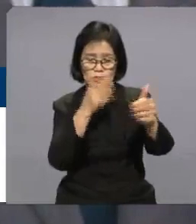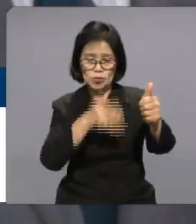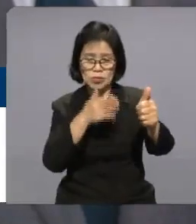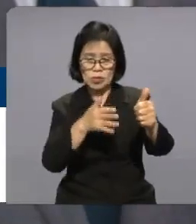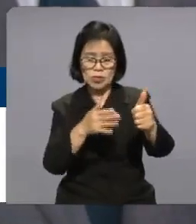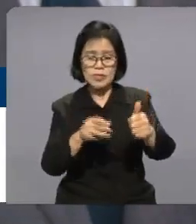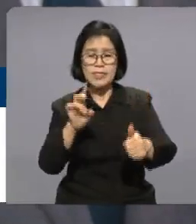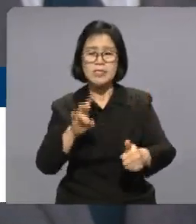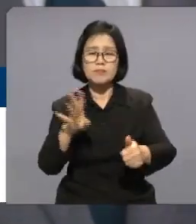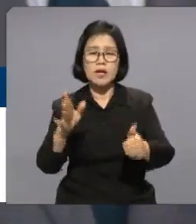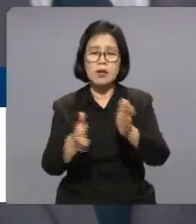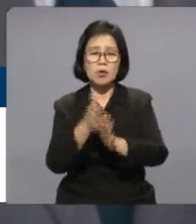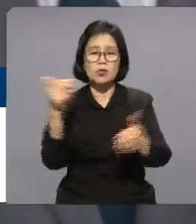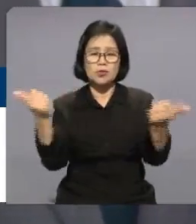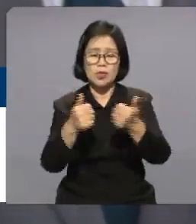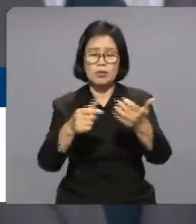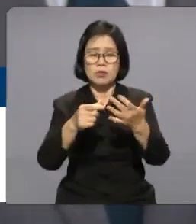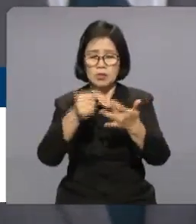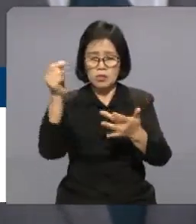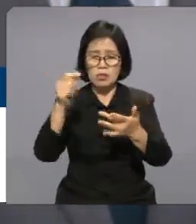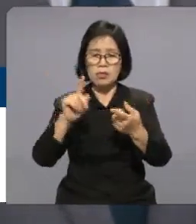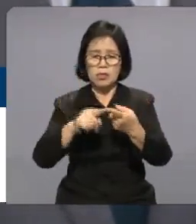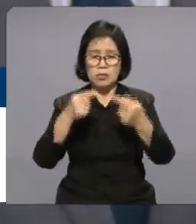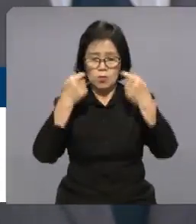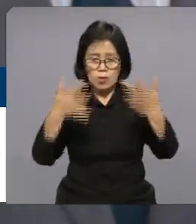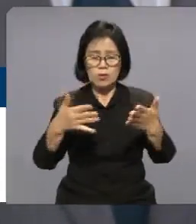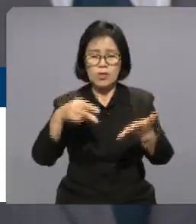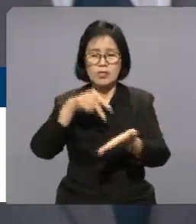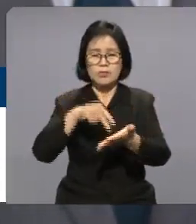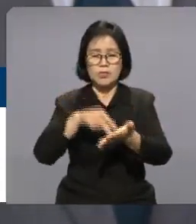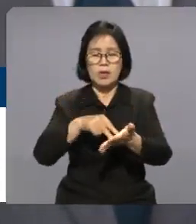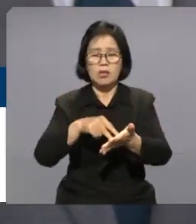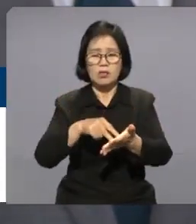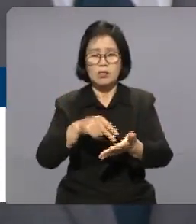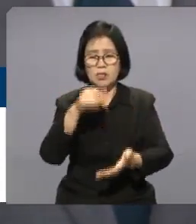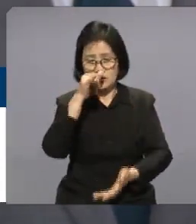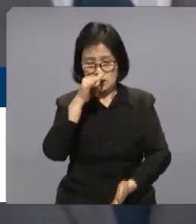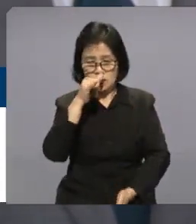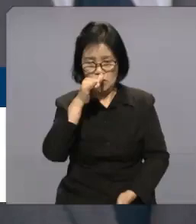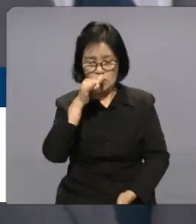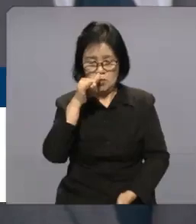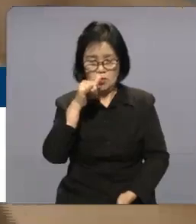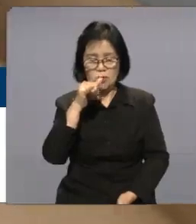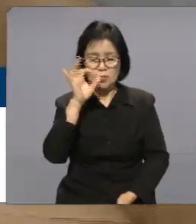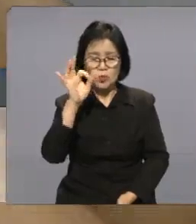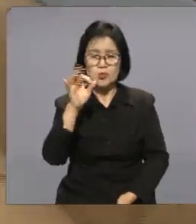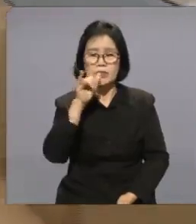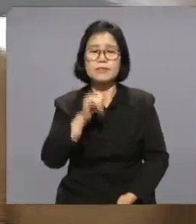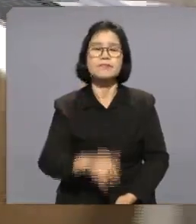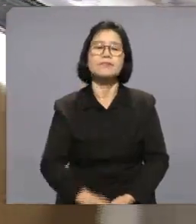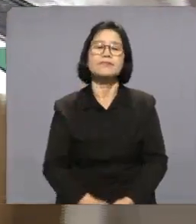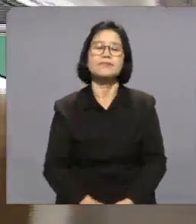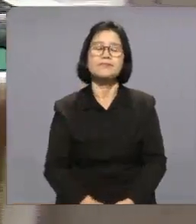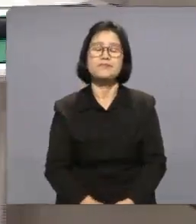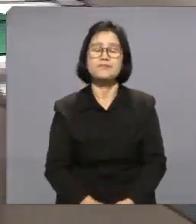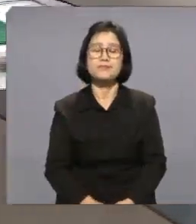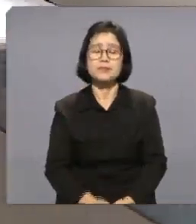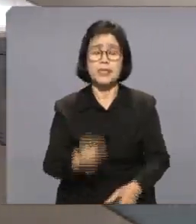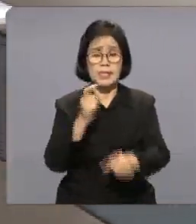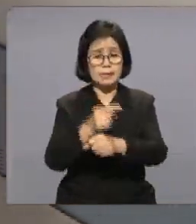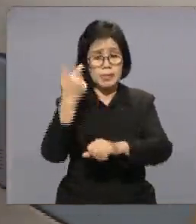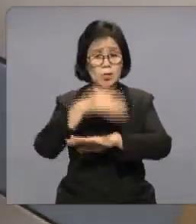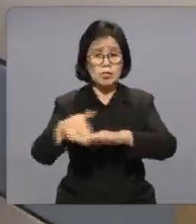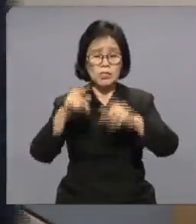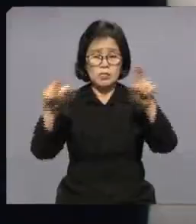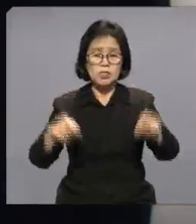본회의에서의 조사 계획서 채택에 대해서 확고한 입장을 갖고 계신 걸로 저희는 보고 있습니다. 이미 계획서를